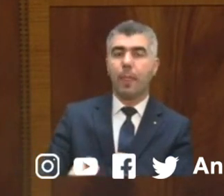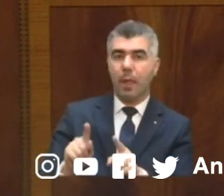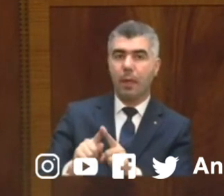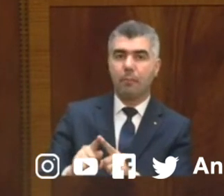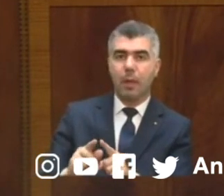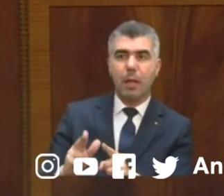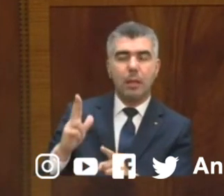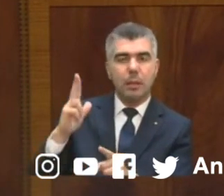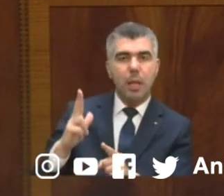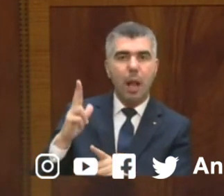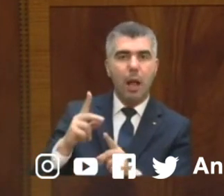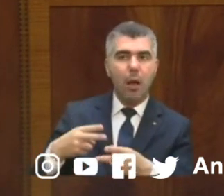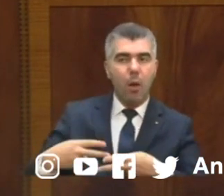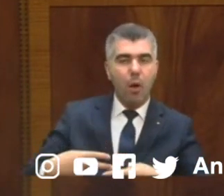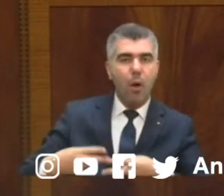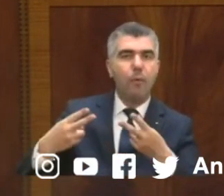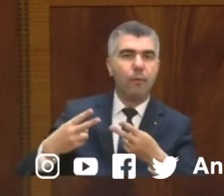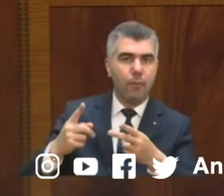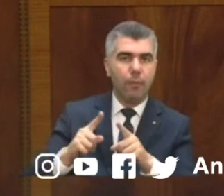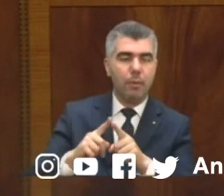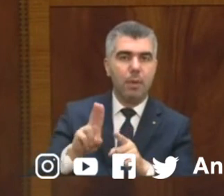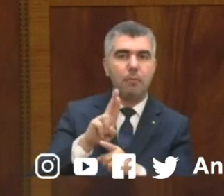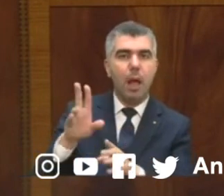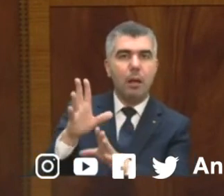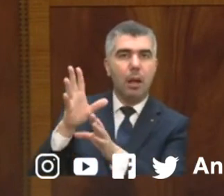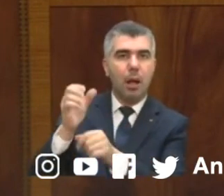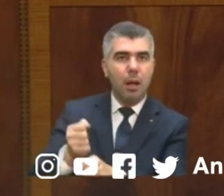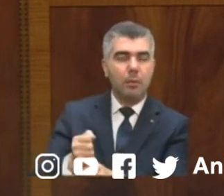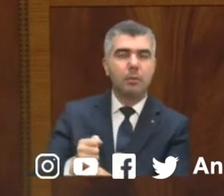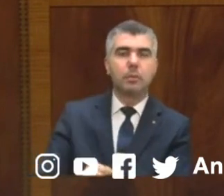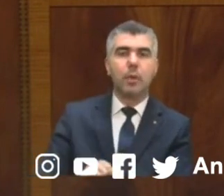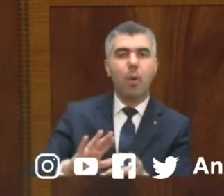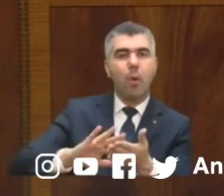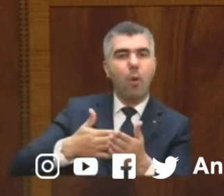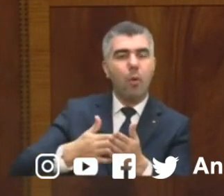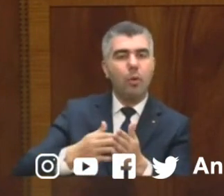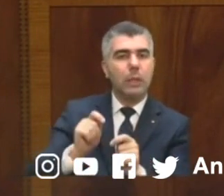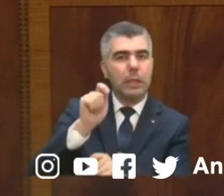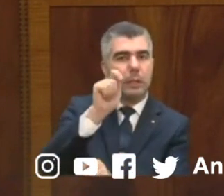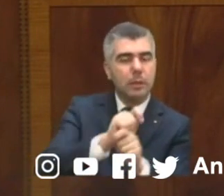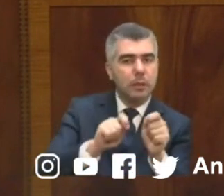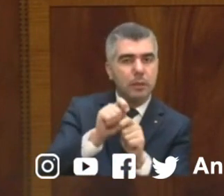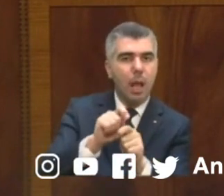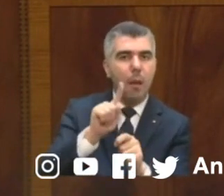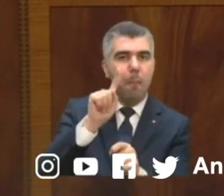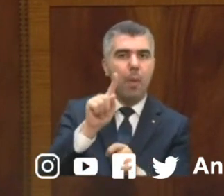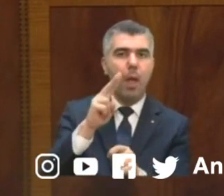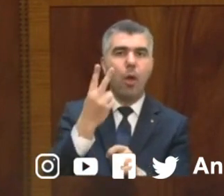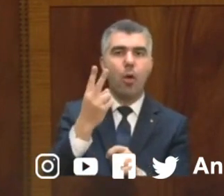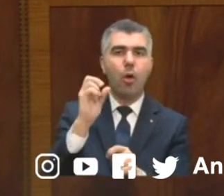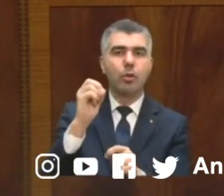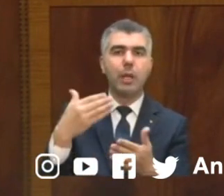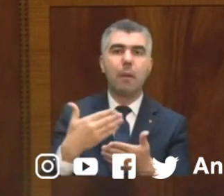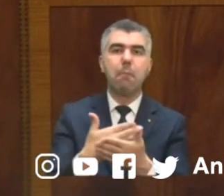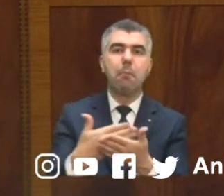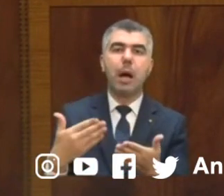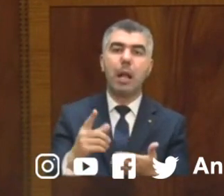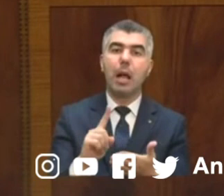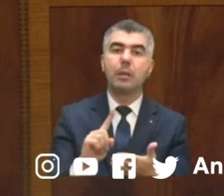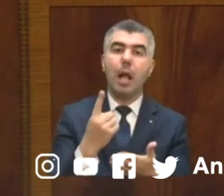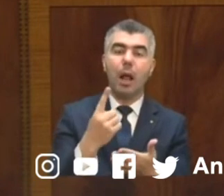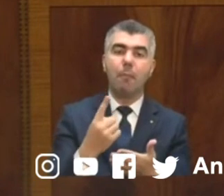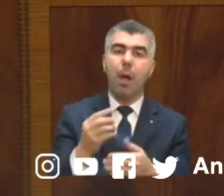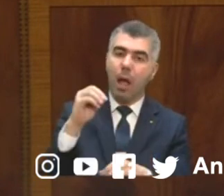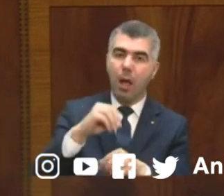تنفيذا للتعليمات الملكية السامية. تم يعني البلورة ديال 120 مليار ديال الدرهم لإعادة